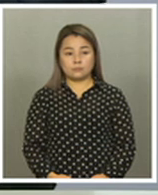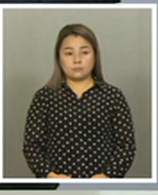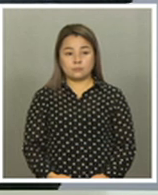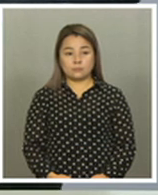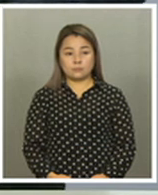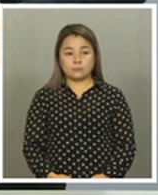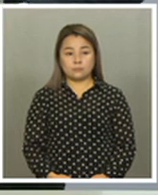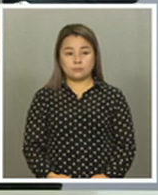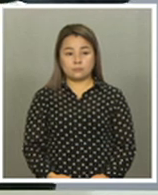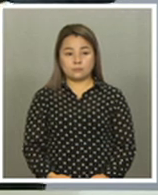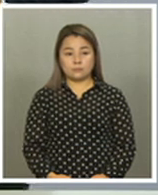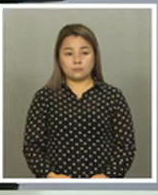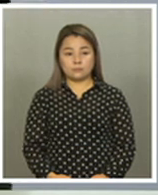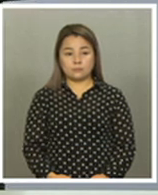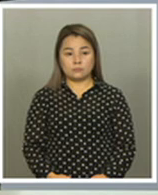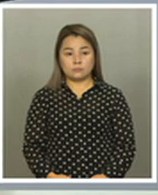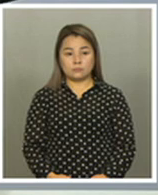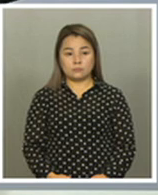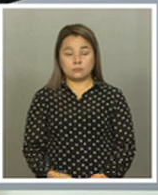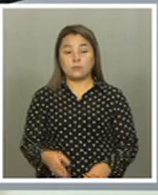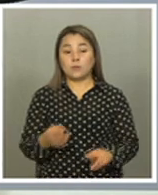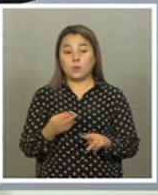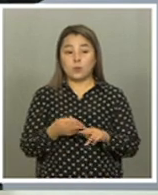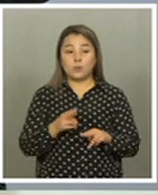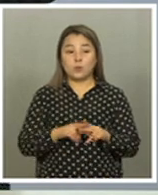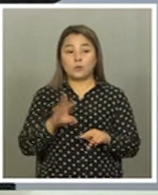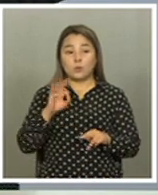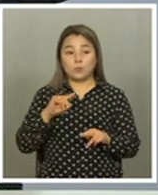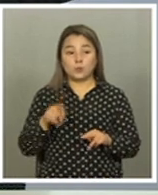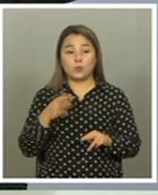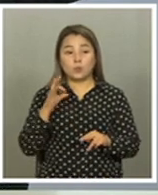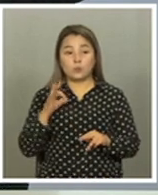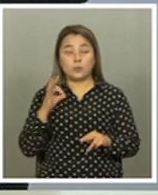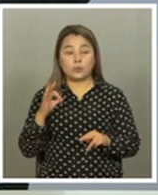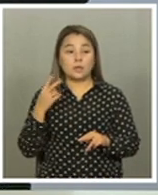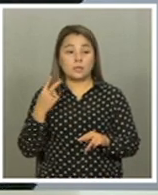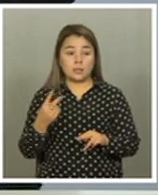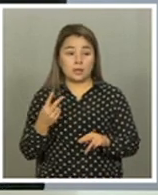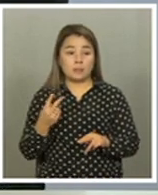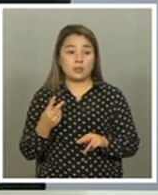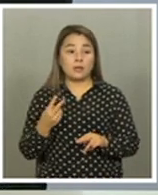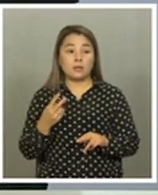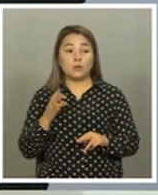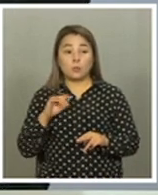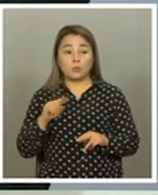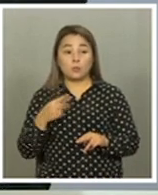0,102 центнер. Осы 0,12 килограммды тоннаға айналдырайық.